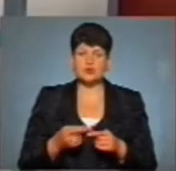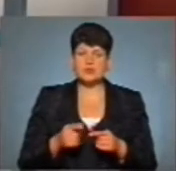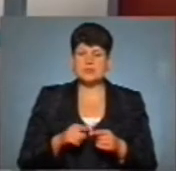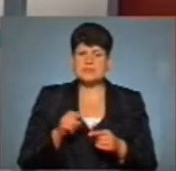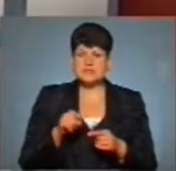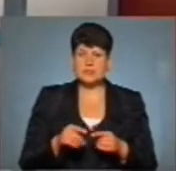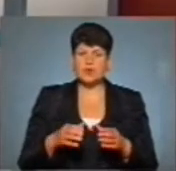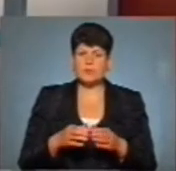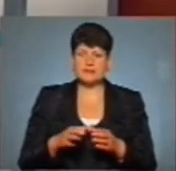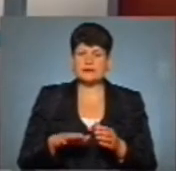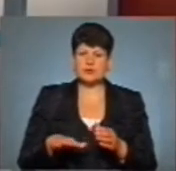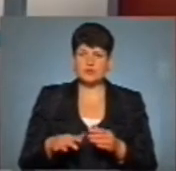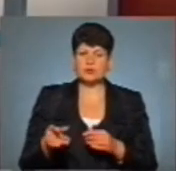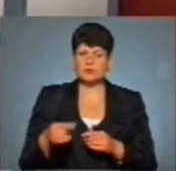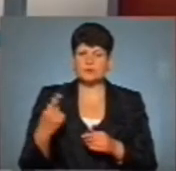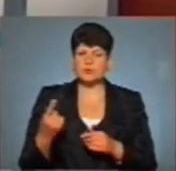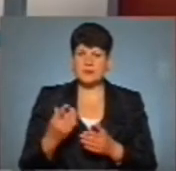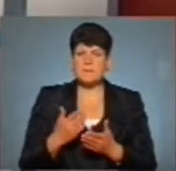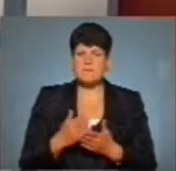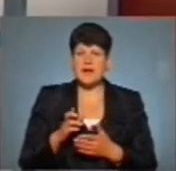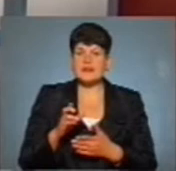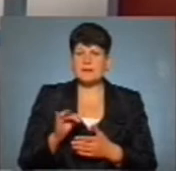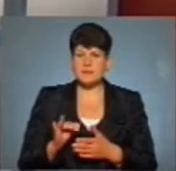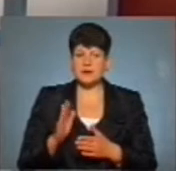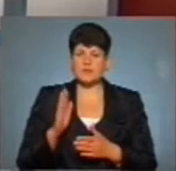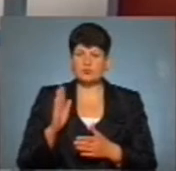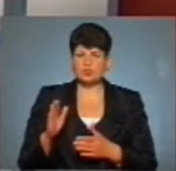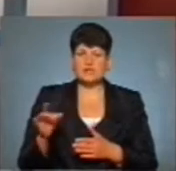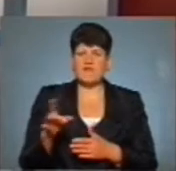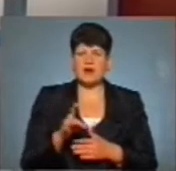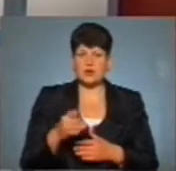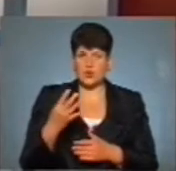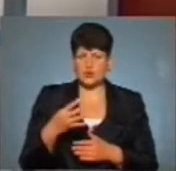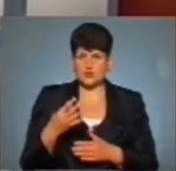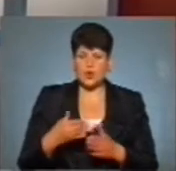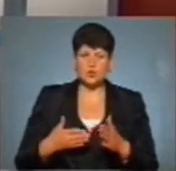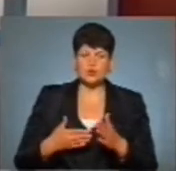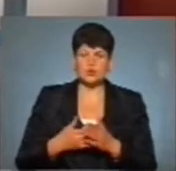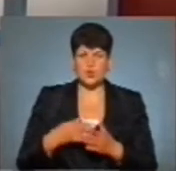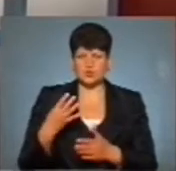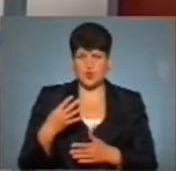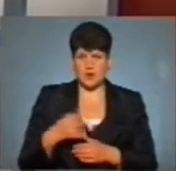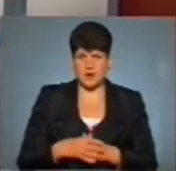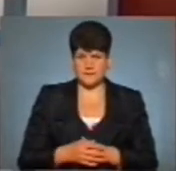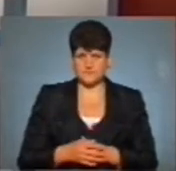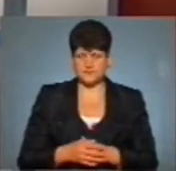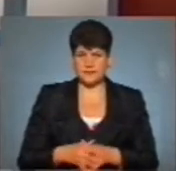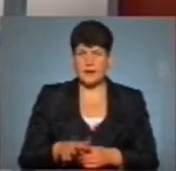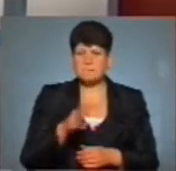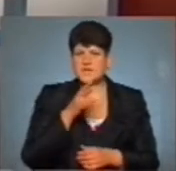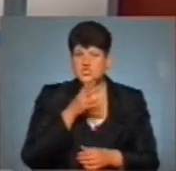на території Тернопільської області мало би бути, ну, в районі 40, до 40. Під